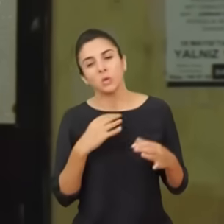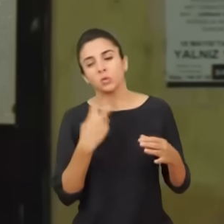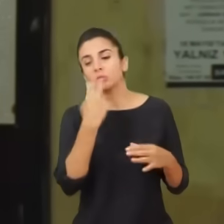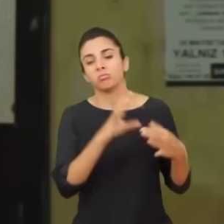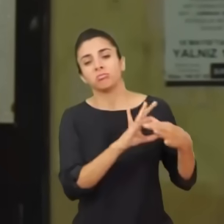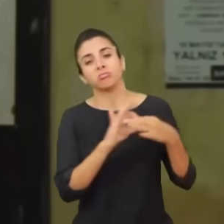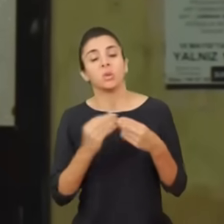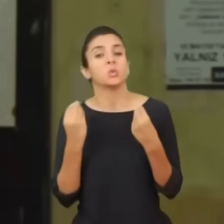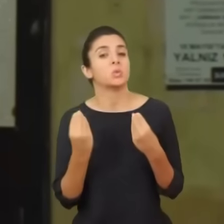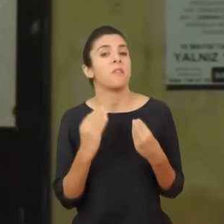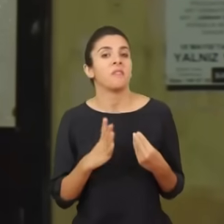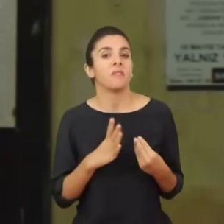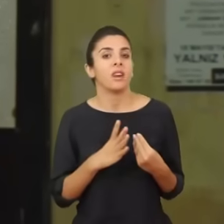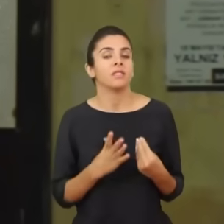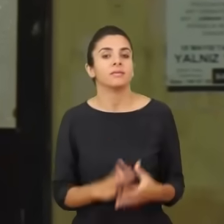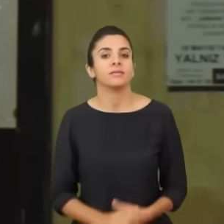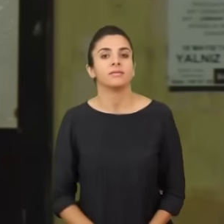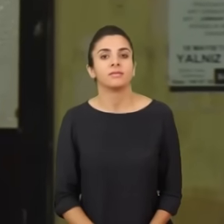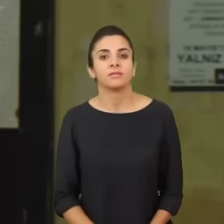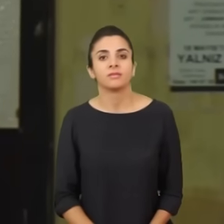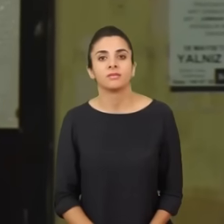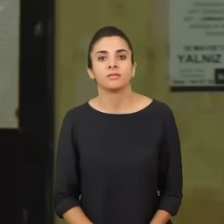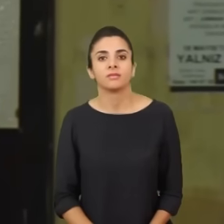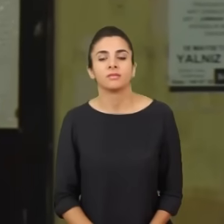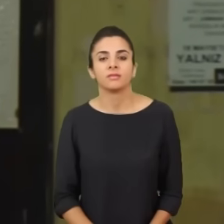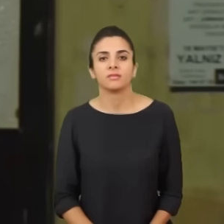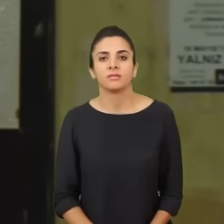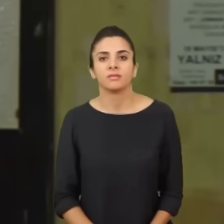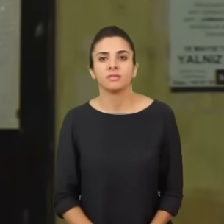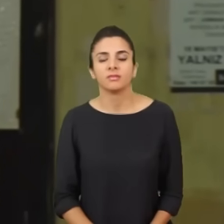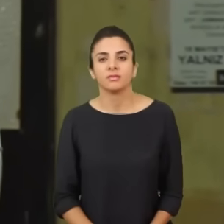satacağım. Davul Bekir'in omzunda.